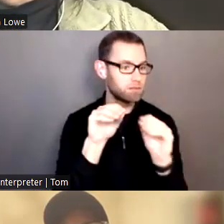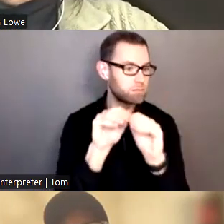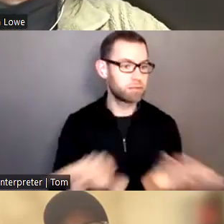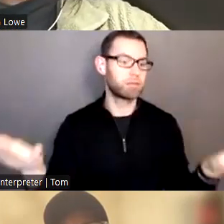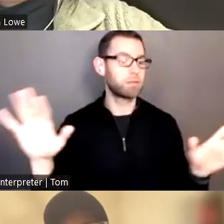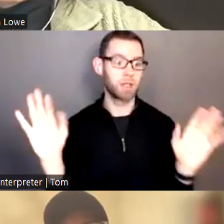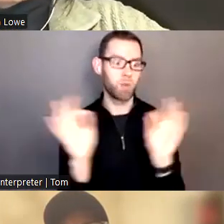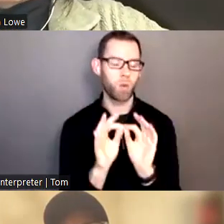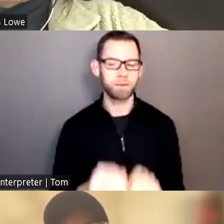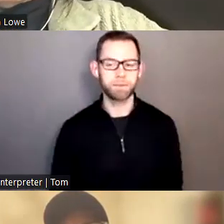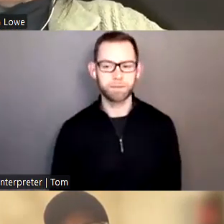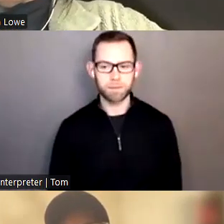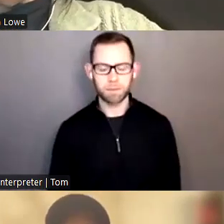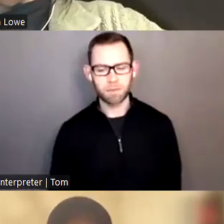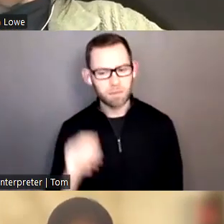Il y a un exemple,